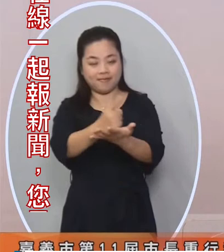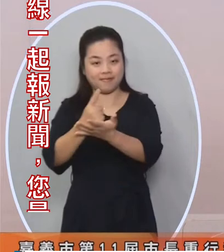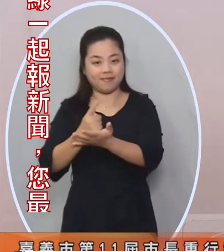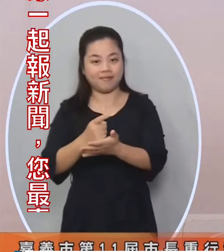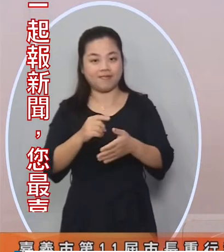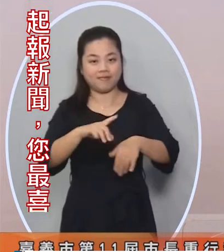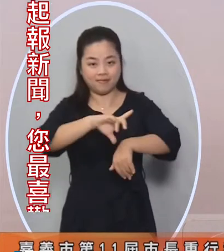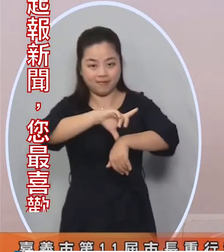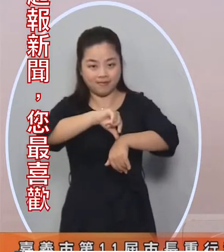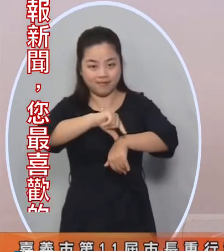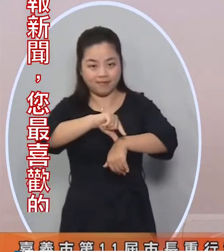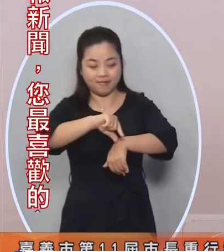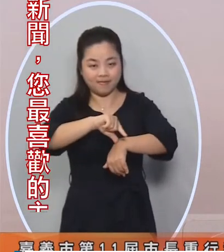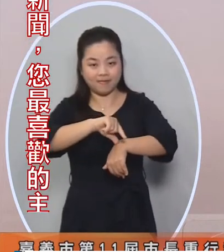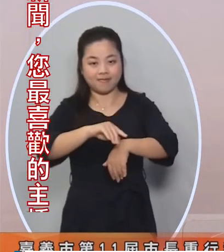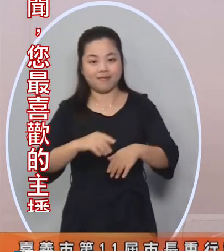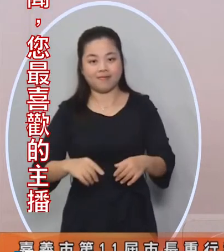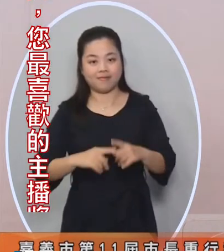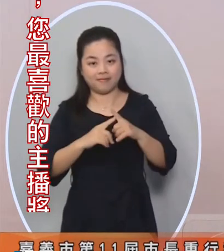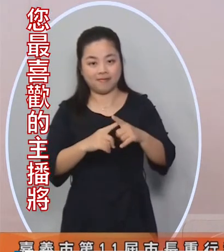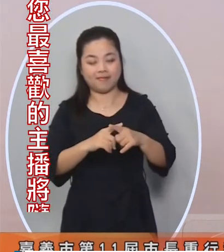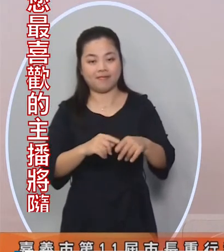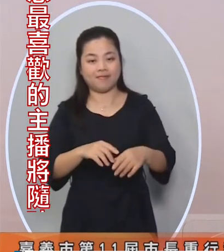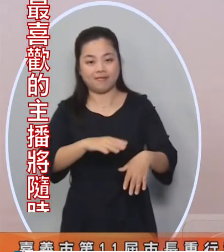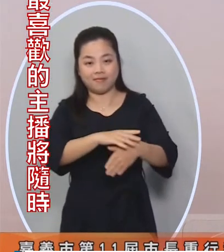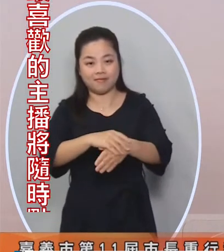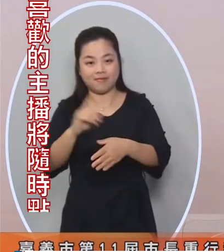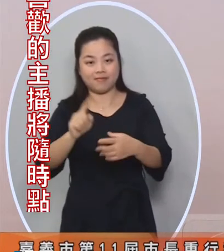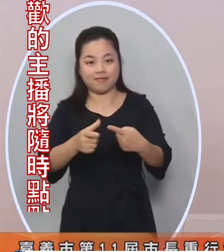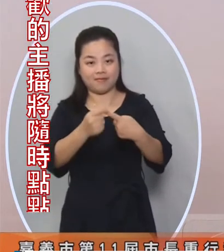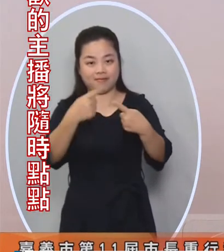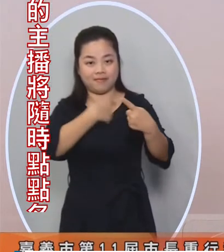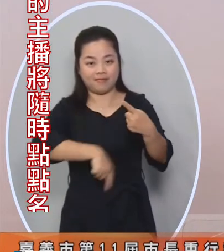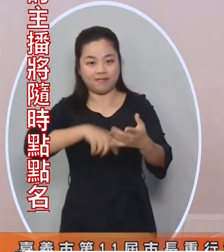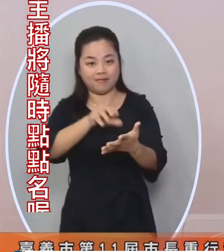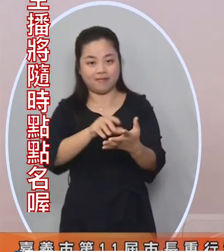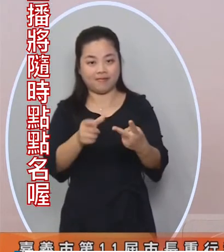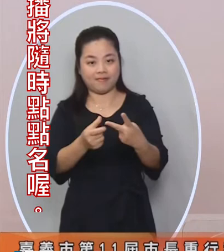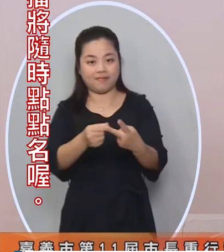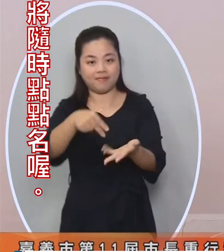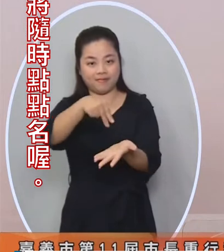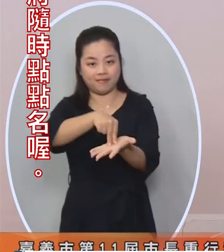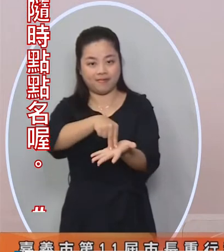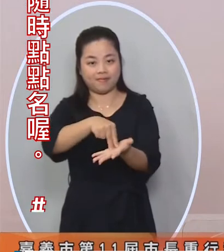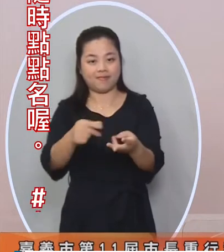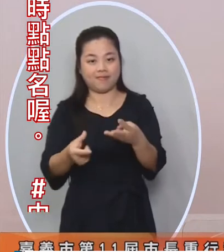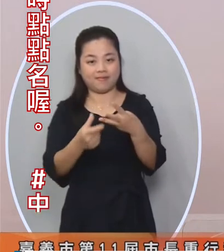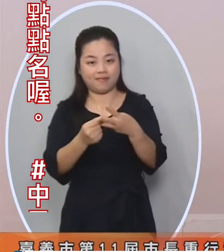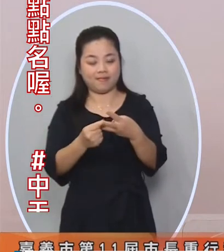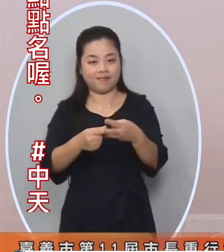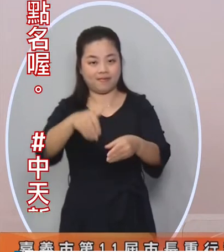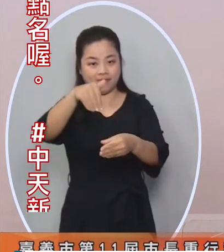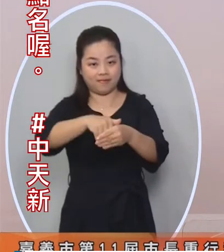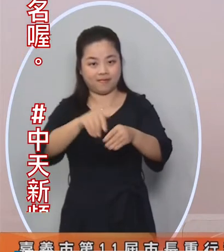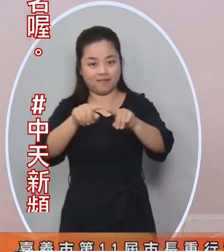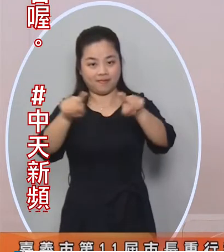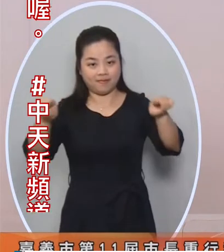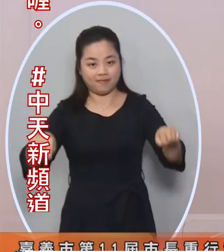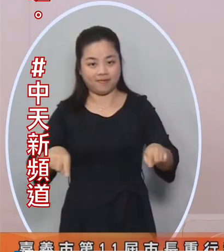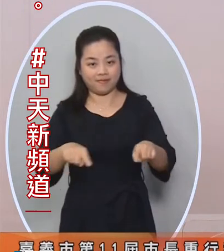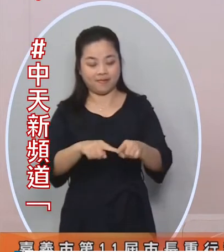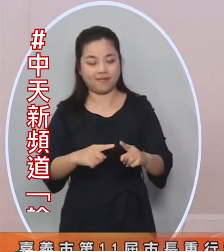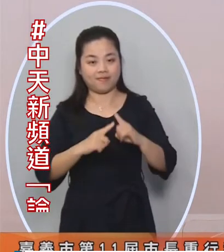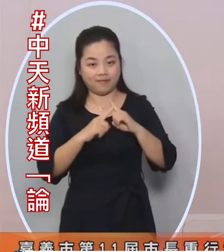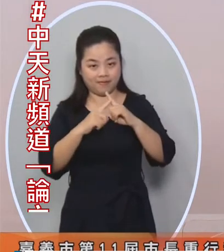要拨出时间，在你的身份证、伊呐个投票通知单，去